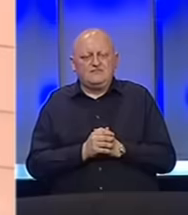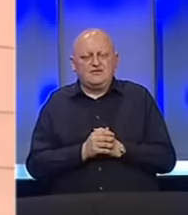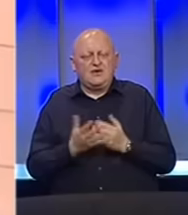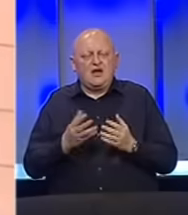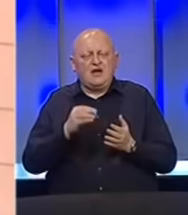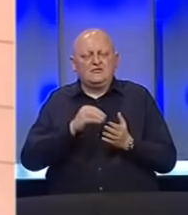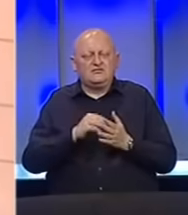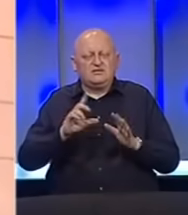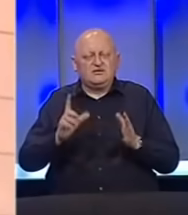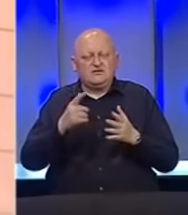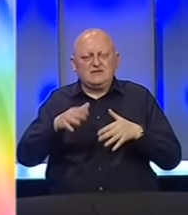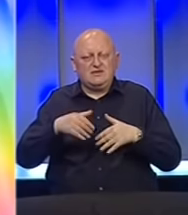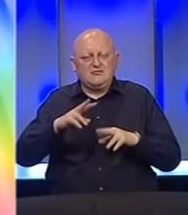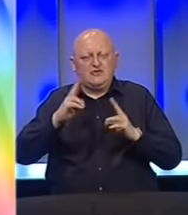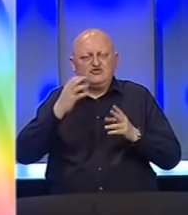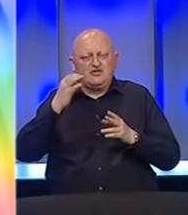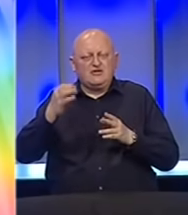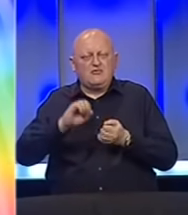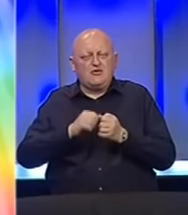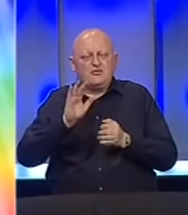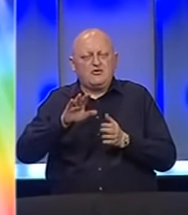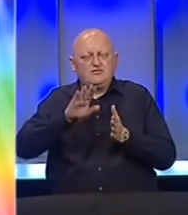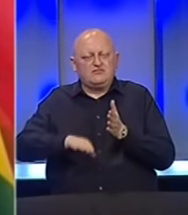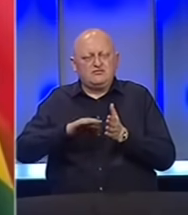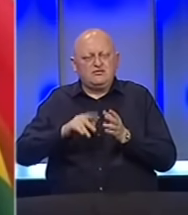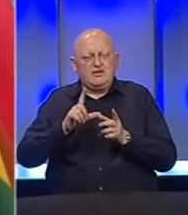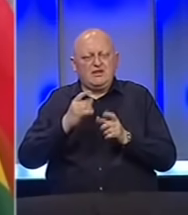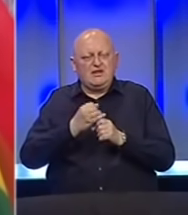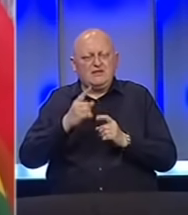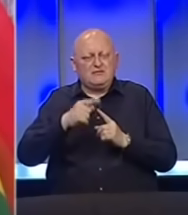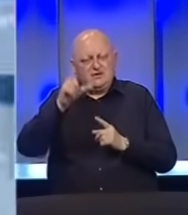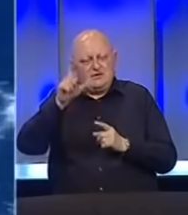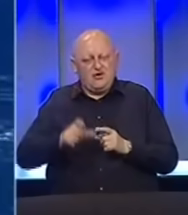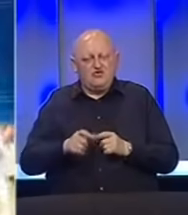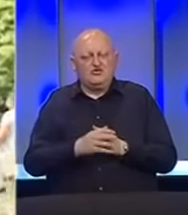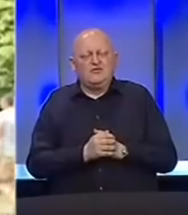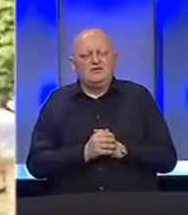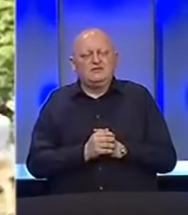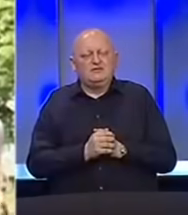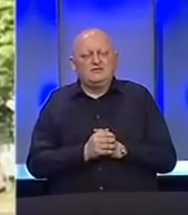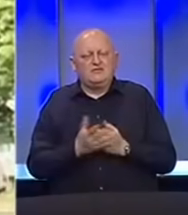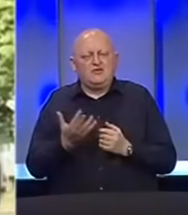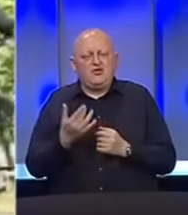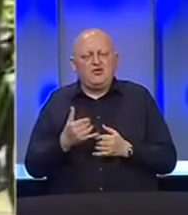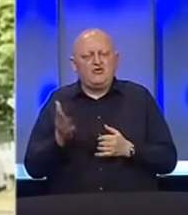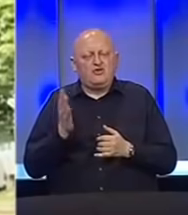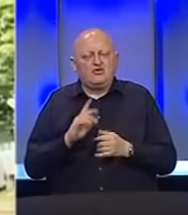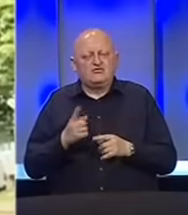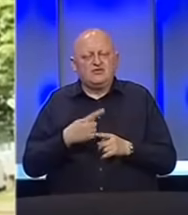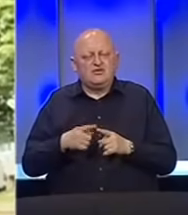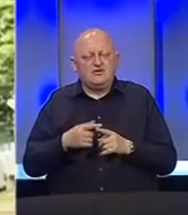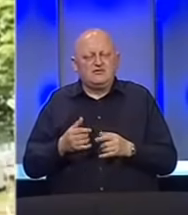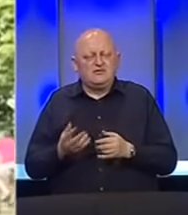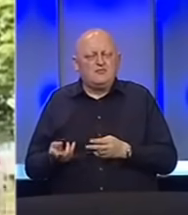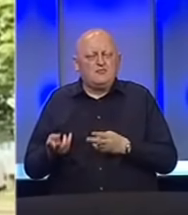Kako je obilježen 17. maj, Međunarodni dan borbe protiv homofobije, transfobije i bifobije. Koliko su građani u nedostatku